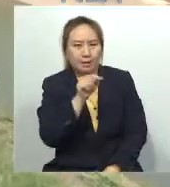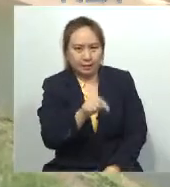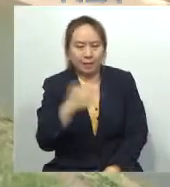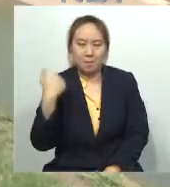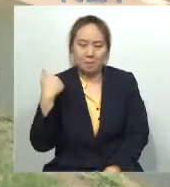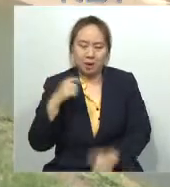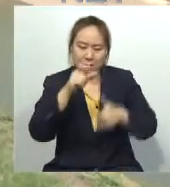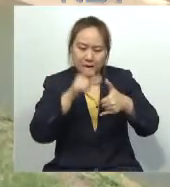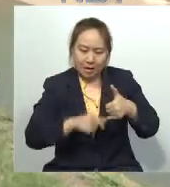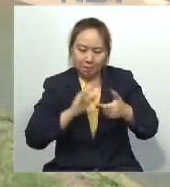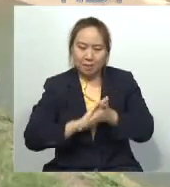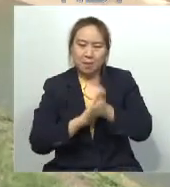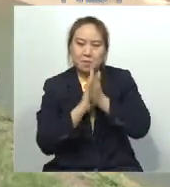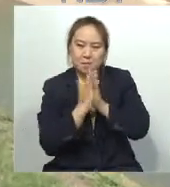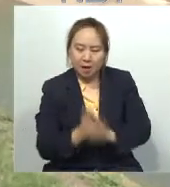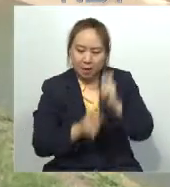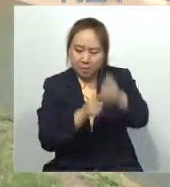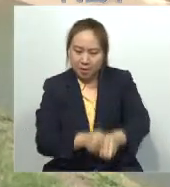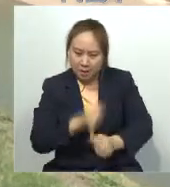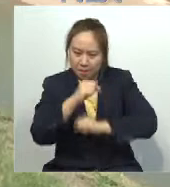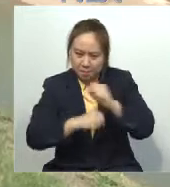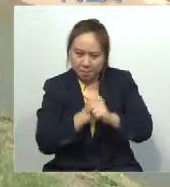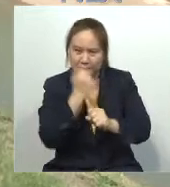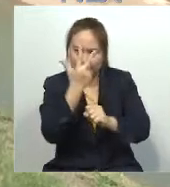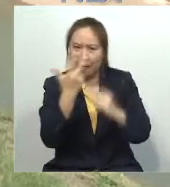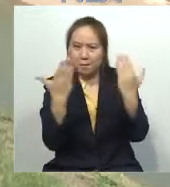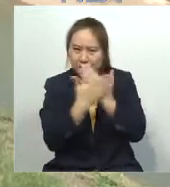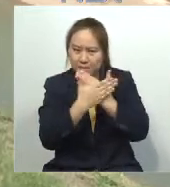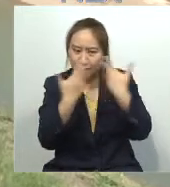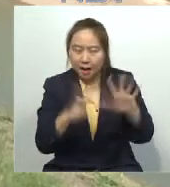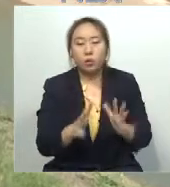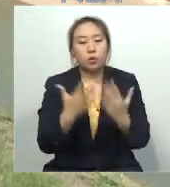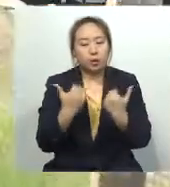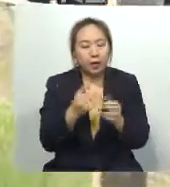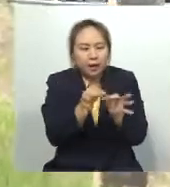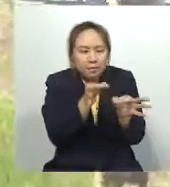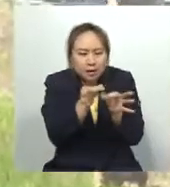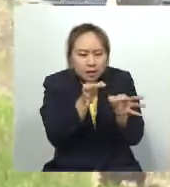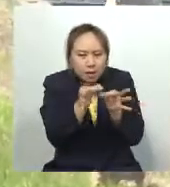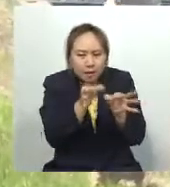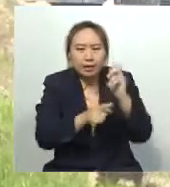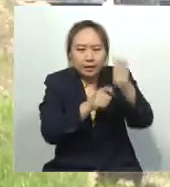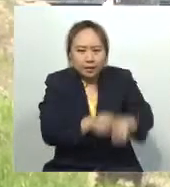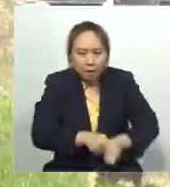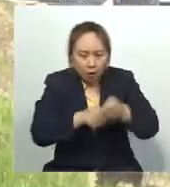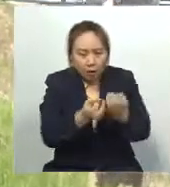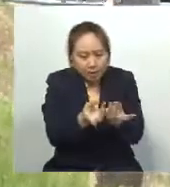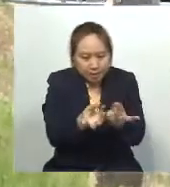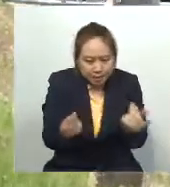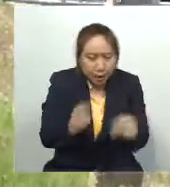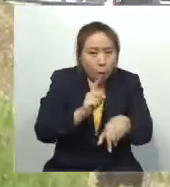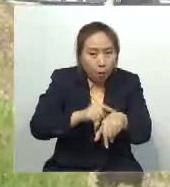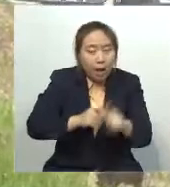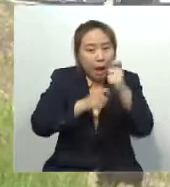เปลี่ยนการเพาะปลูกมาแล้ว3ปีนะครับการทำความเข้าใจกับเกษตรกรให้มีการปรับพื้นที่หรือห่วงเวลาเพ